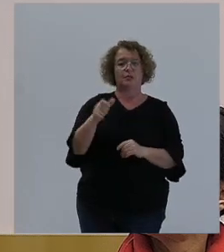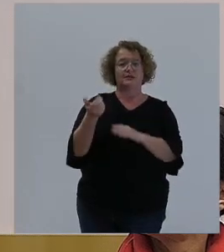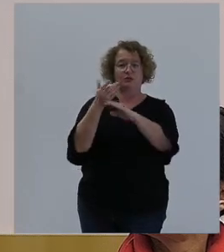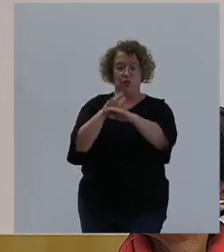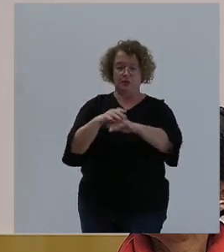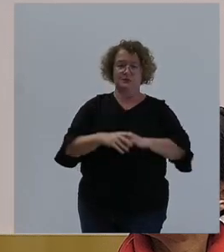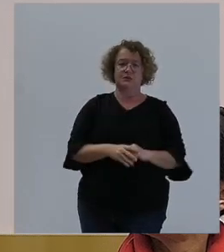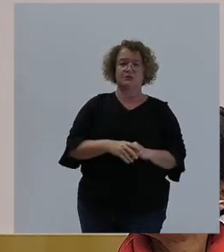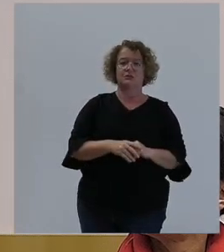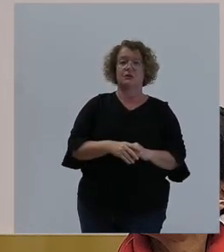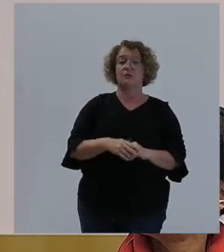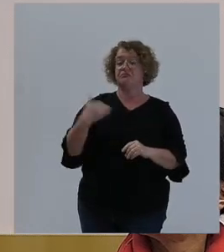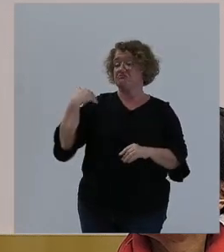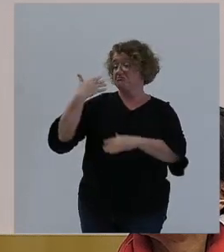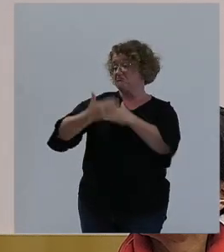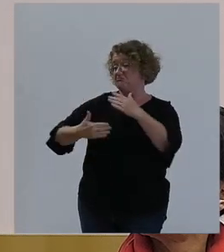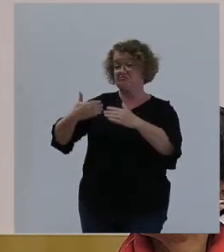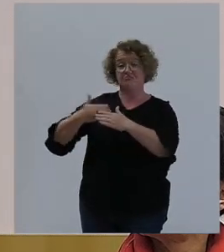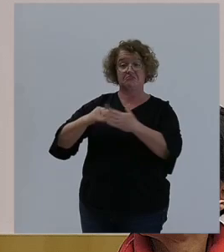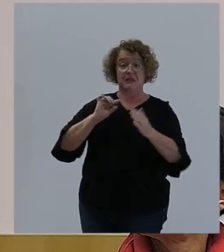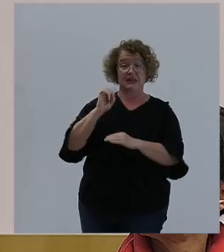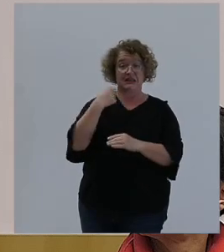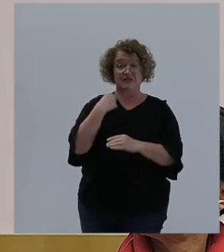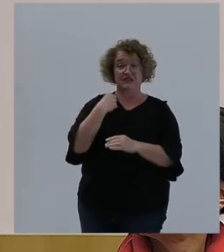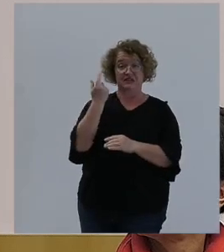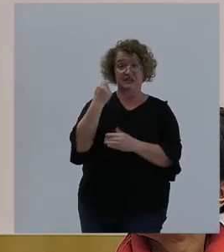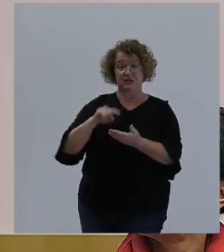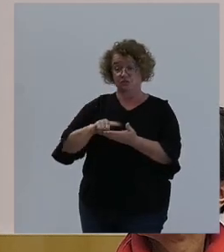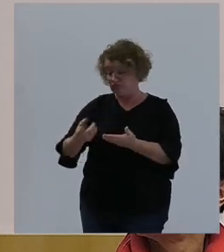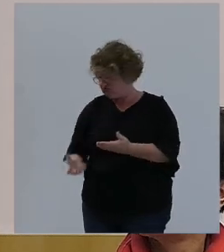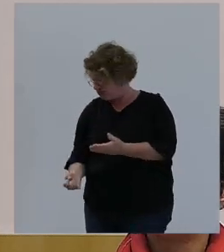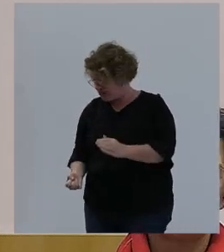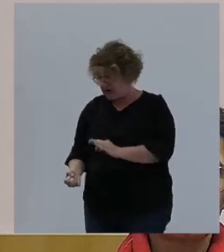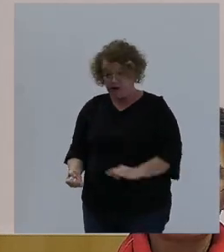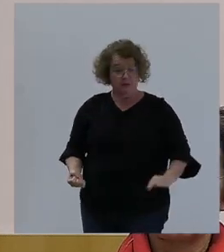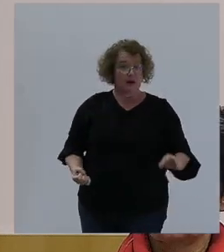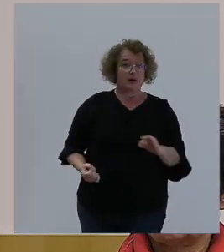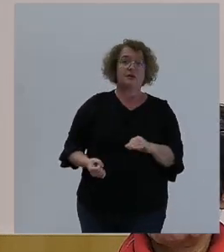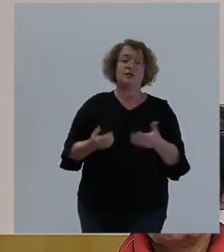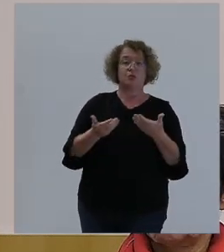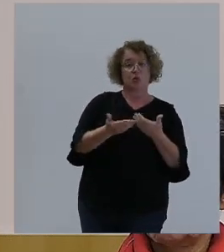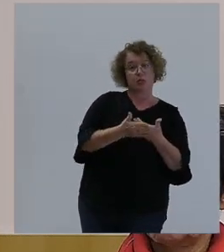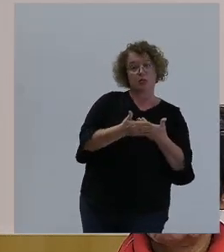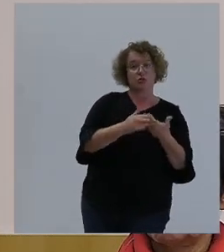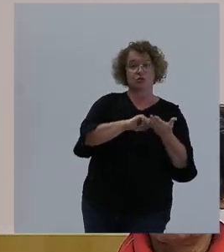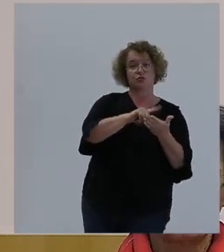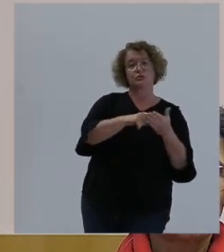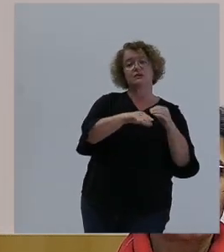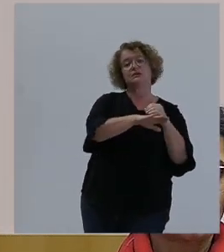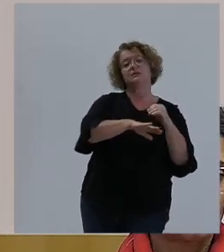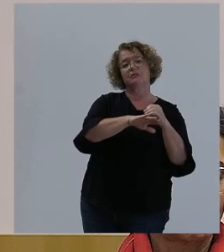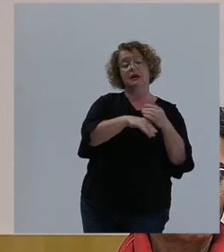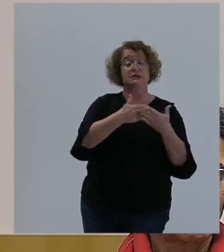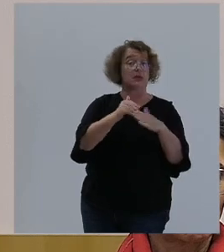Pas de déficit ces dernières années dans notre établissement. Les déficits, on les prévoit au budget initial, mais c'est en fait de